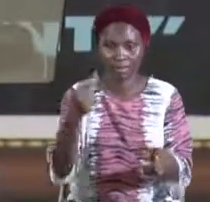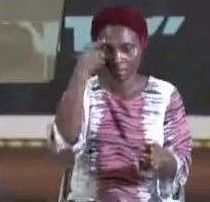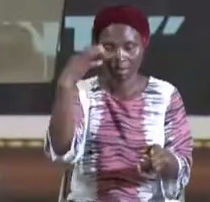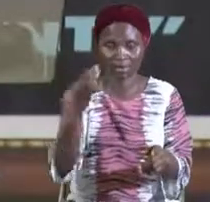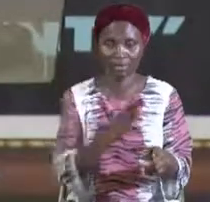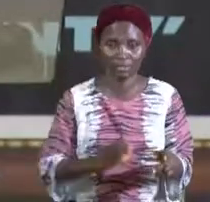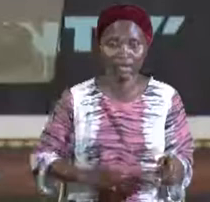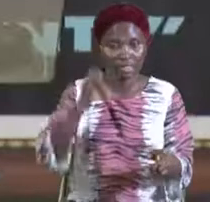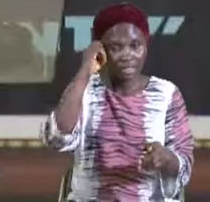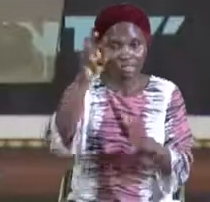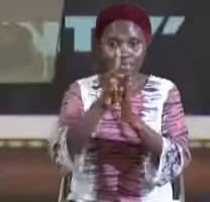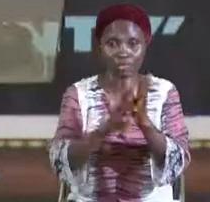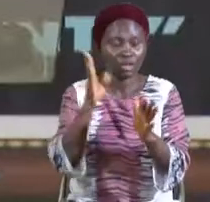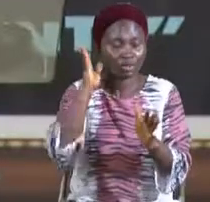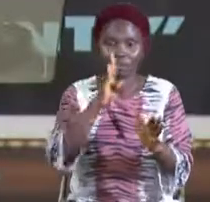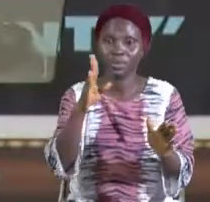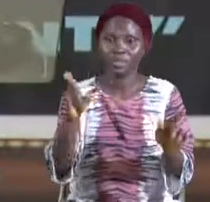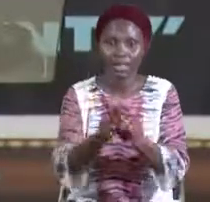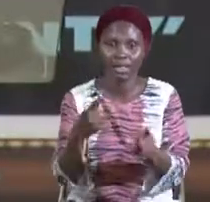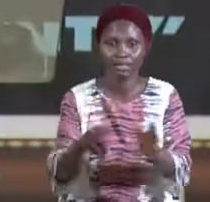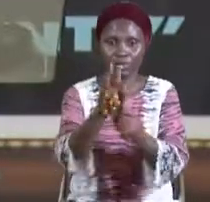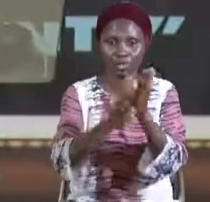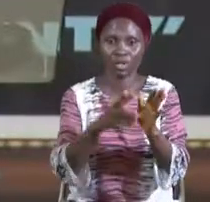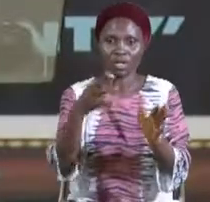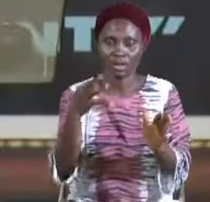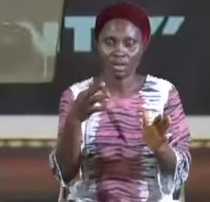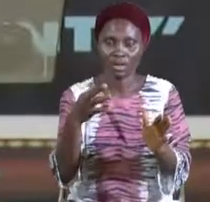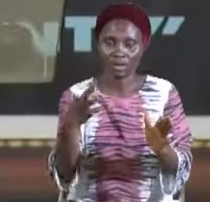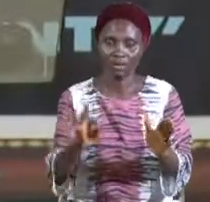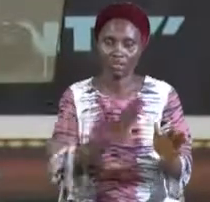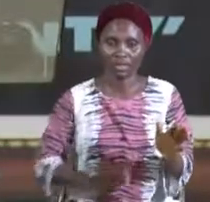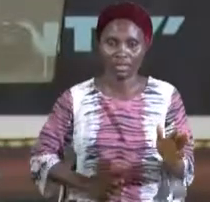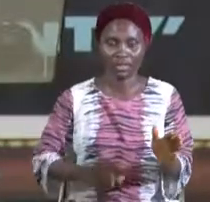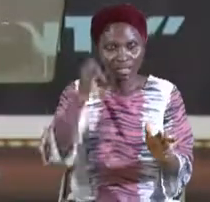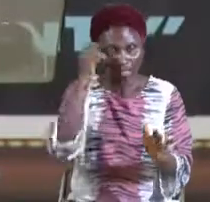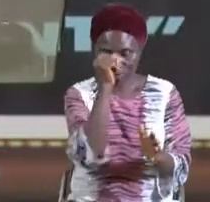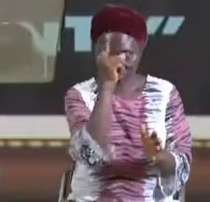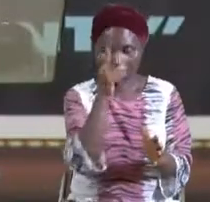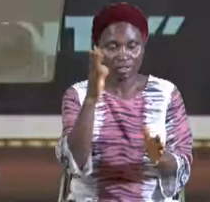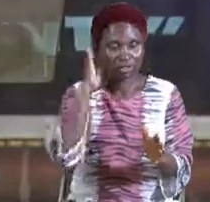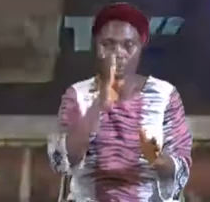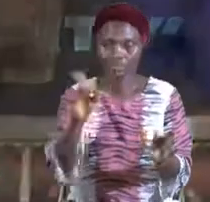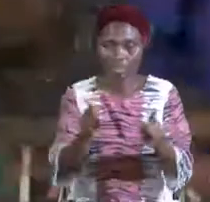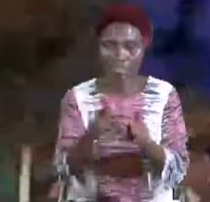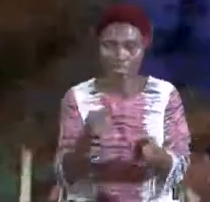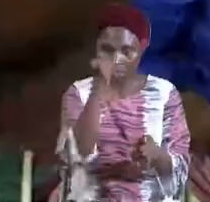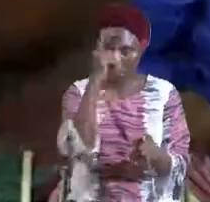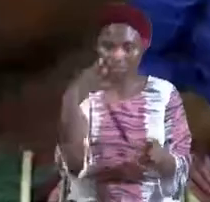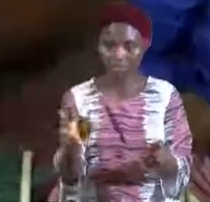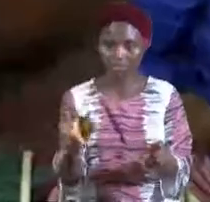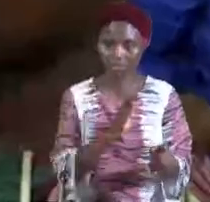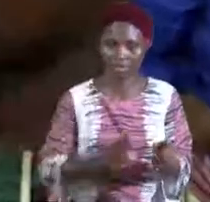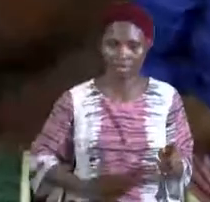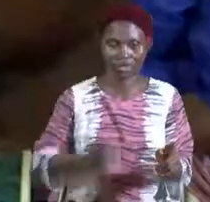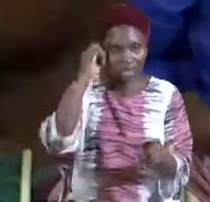Christ. Que sa volonté soit comme la volonté de Christ. Que sa compréhension soit comme la compréhension du